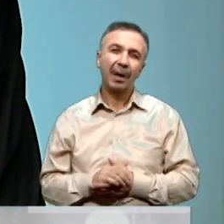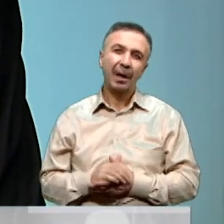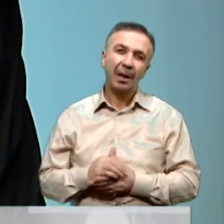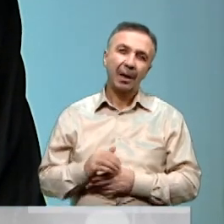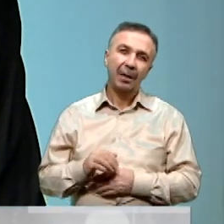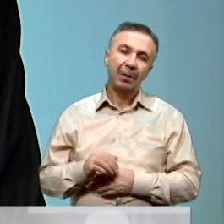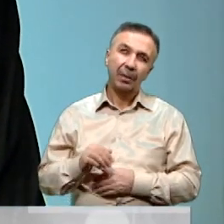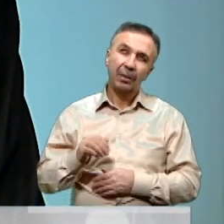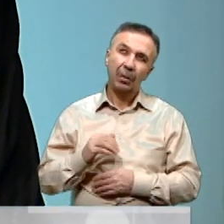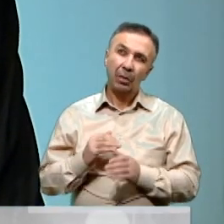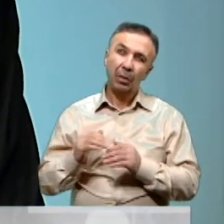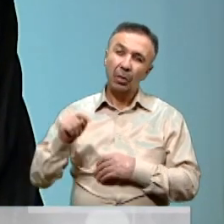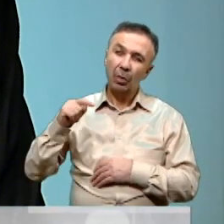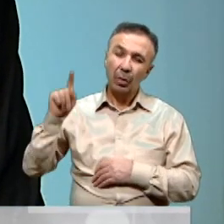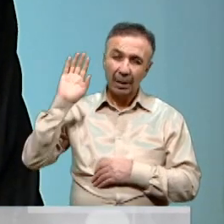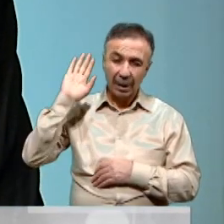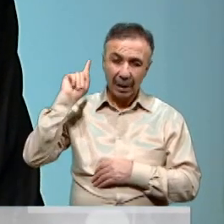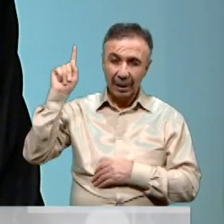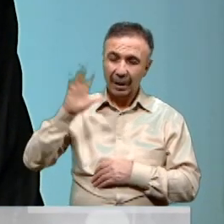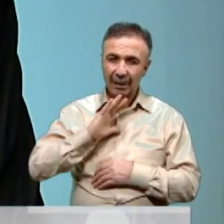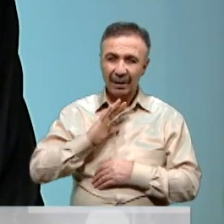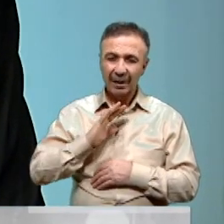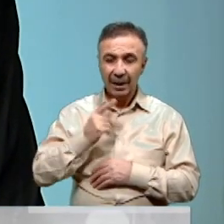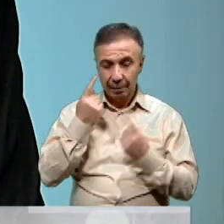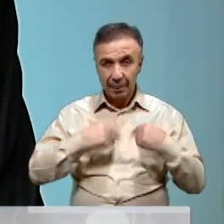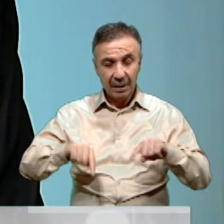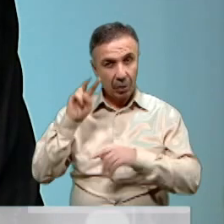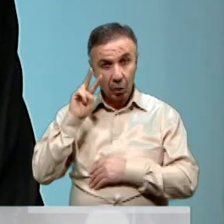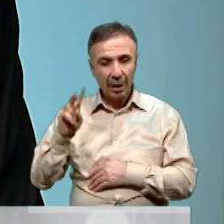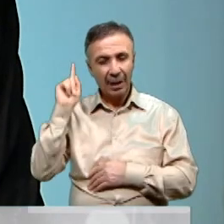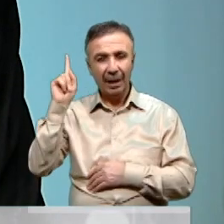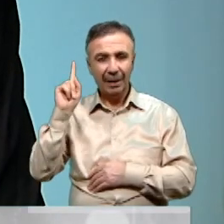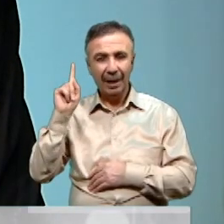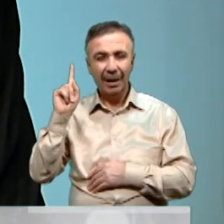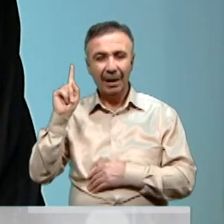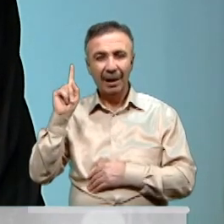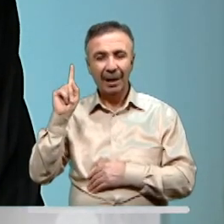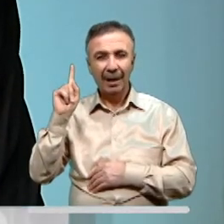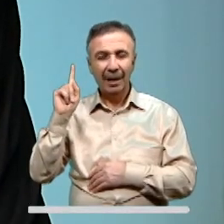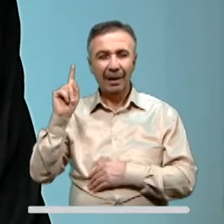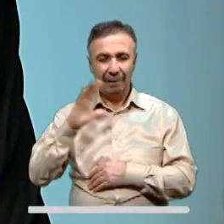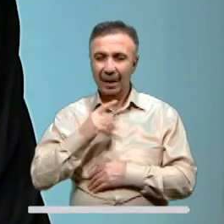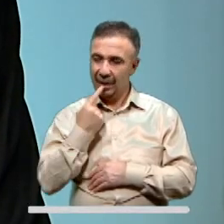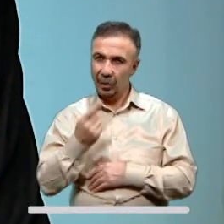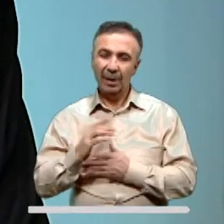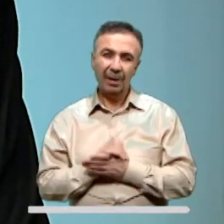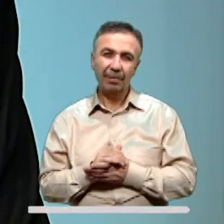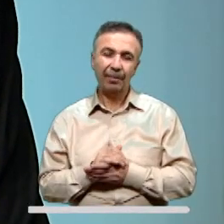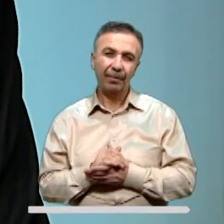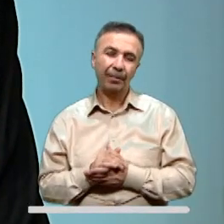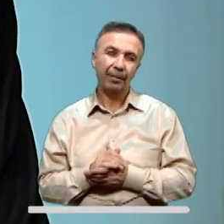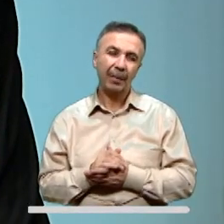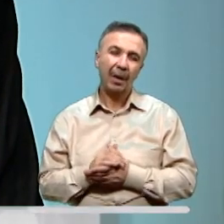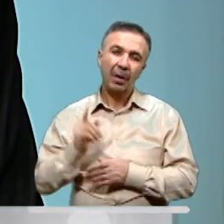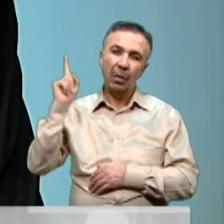var derken Bizi gören Allah anlamında kullanıyorlar biz öyle yorumlayalım işi kurtaralım Ama yukarıda Allah